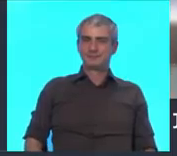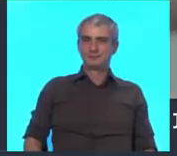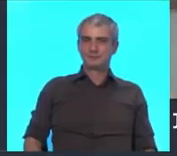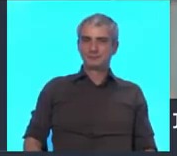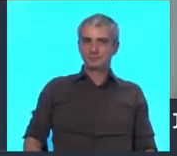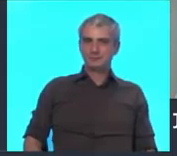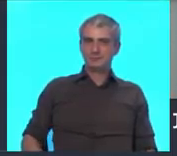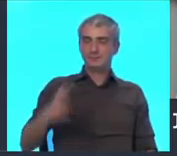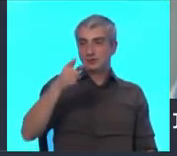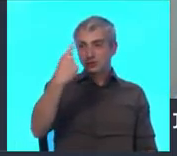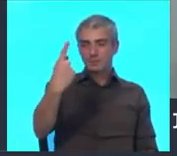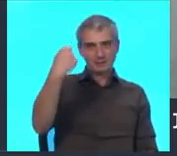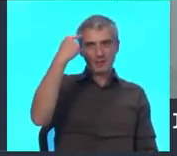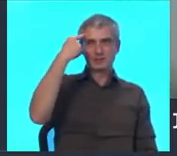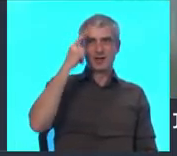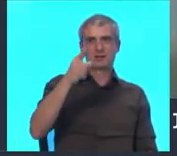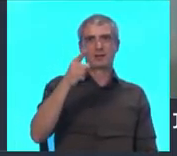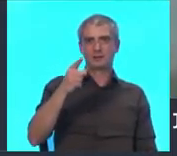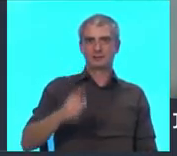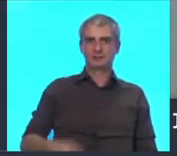שהיא ידעה.